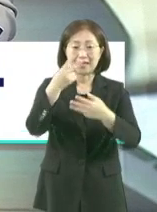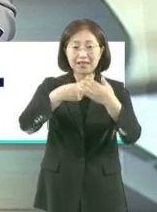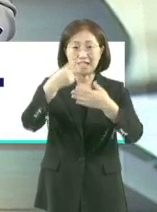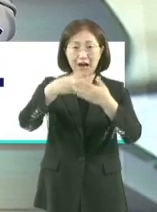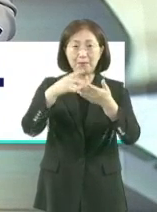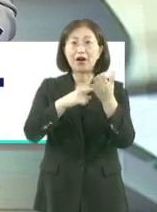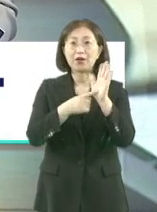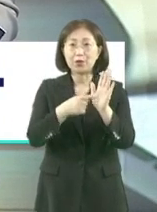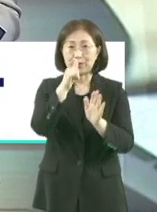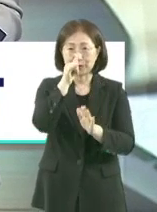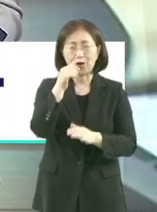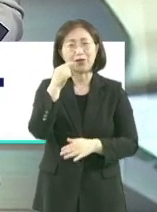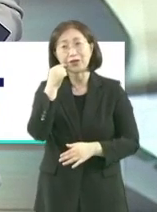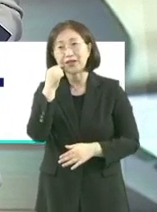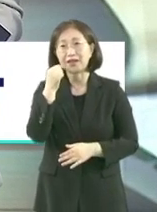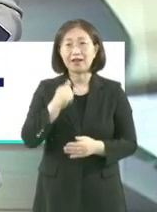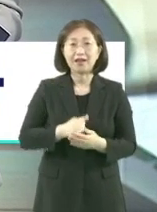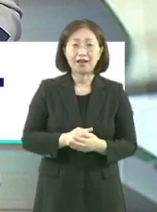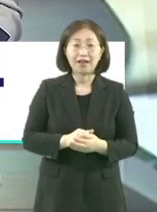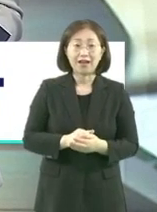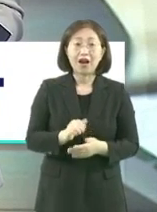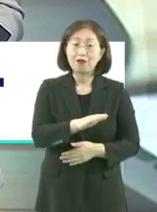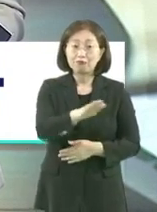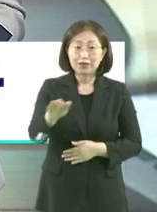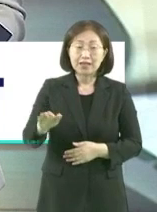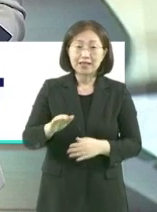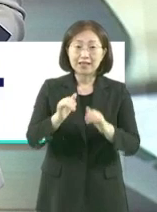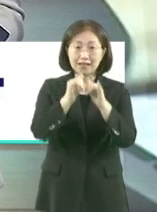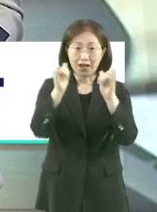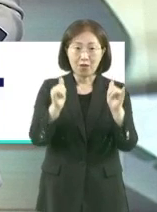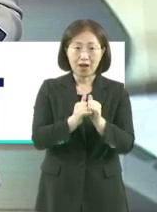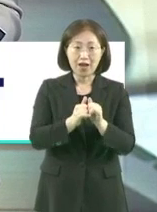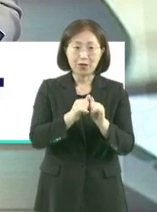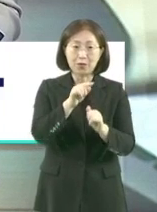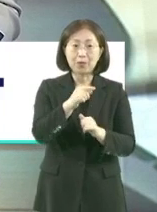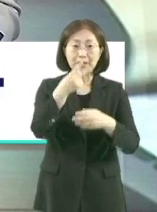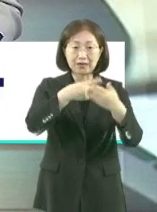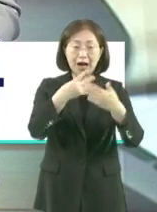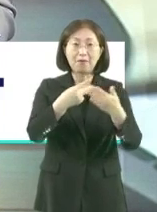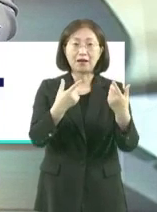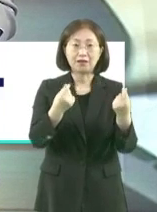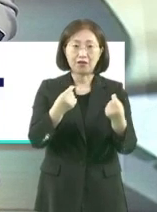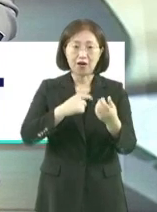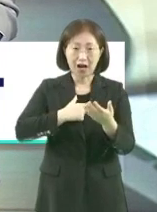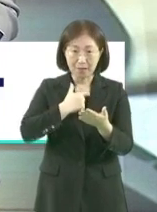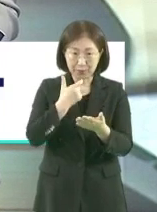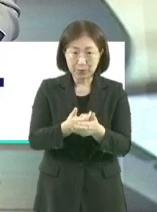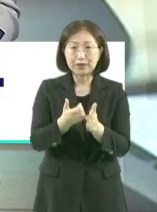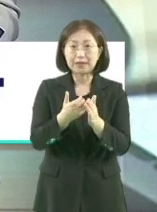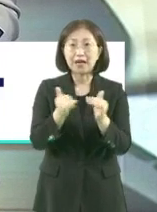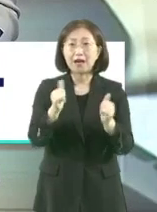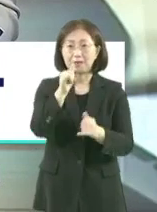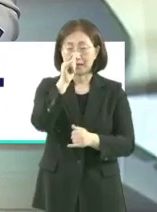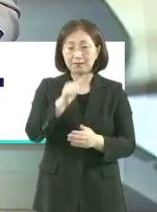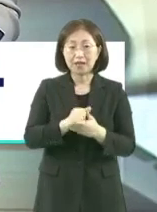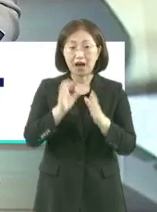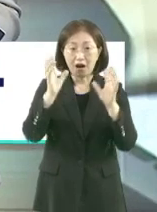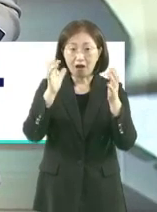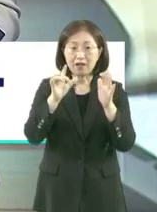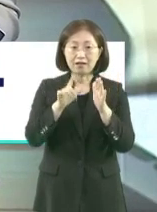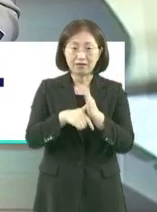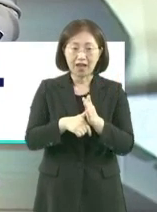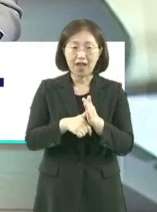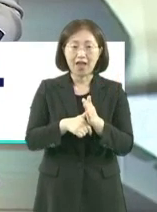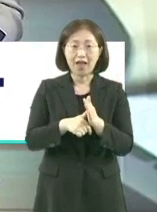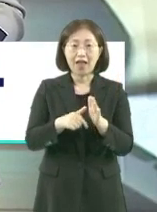지역에도 드라마 속 주인공처럼 장애라는 벽을 뛰어넘은 감동의 주인공이 있습니다. 어린 시절 발달 장애 판정 뒤